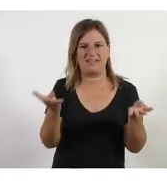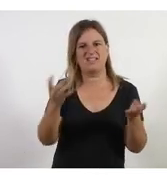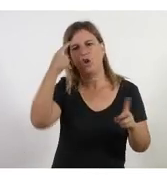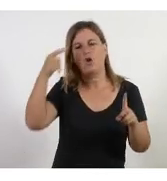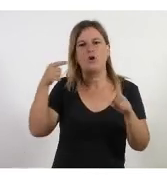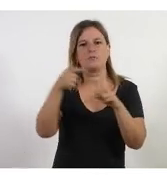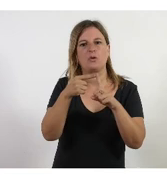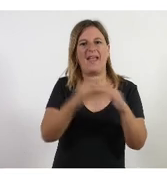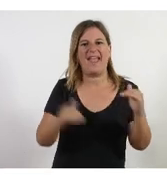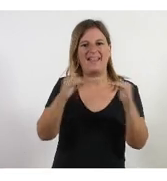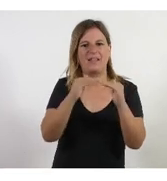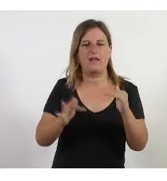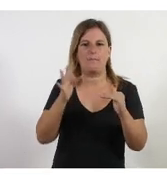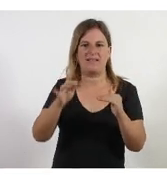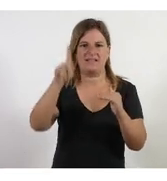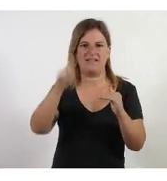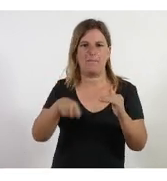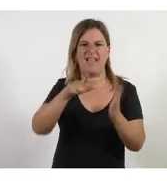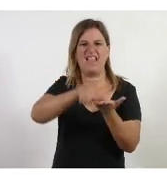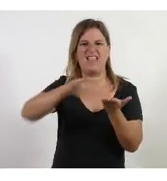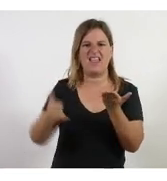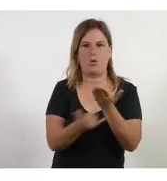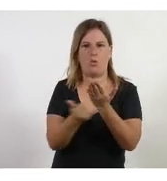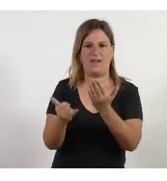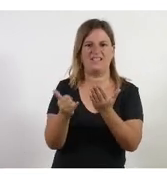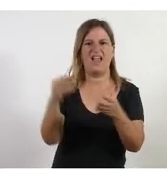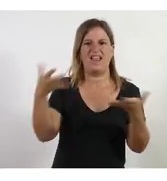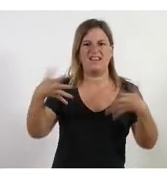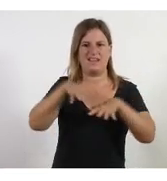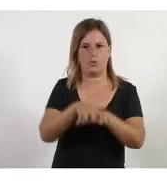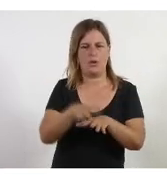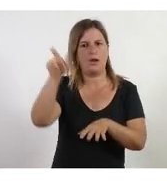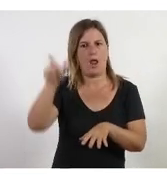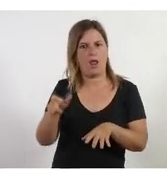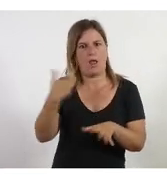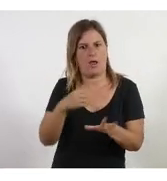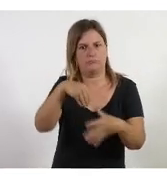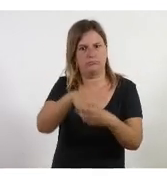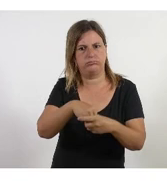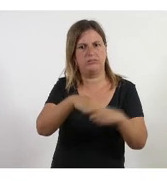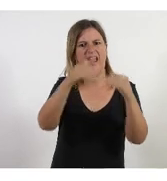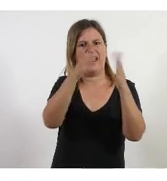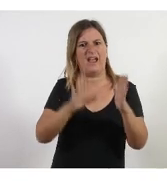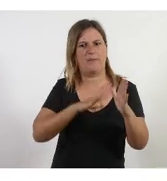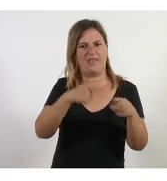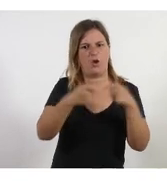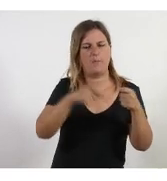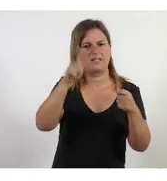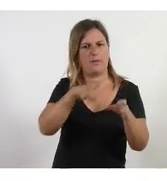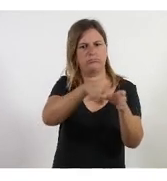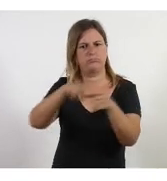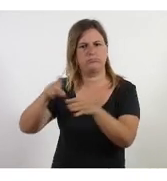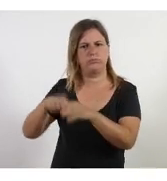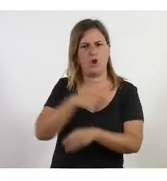ella ha estat presidenta d'una cambra de comerç, de diferents consells i comissions i, per tant, segur que ens pot ajudar a